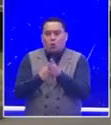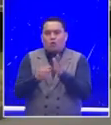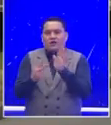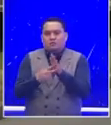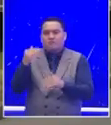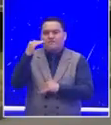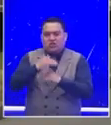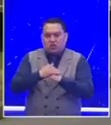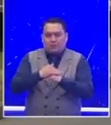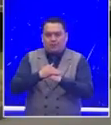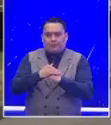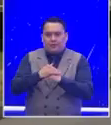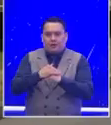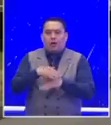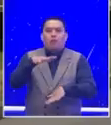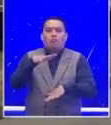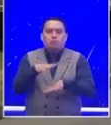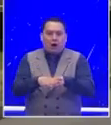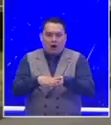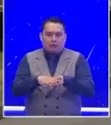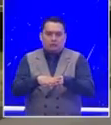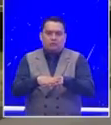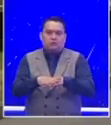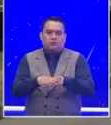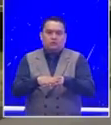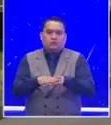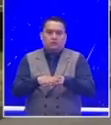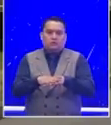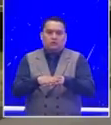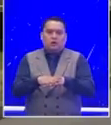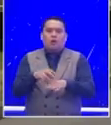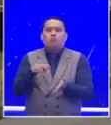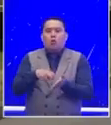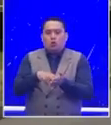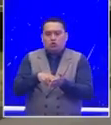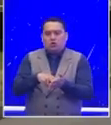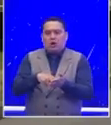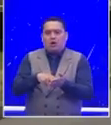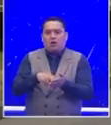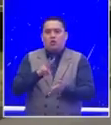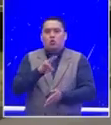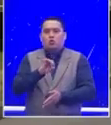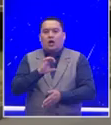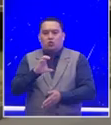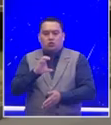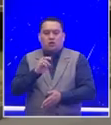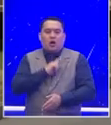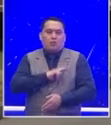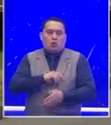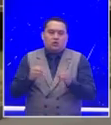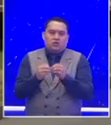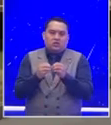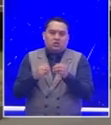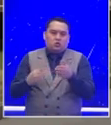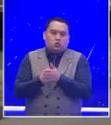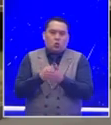вечера. Банки второго уровня, почтовые связи и нотариусы, они работают с 10 утра